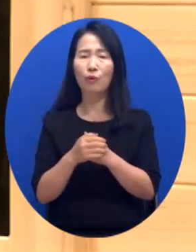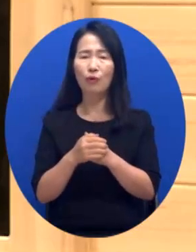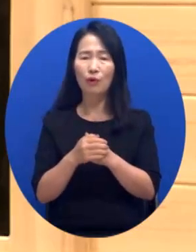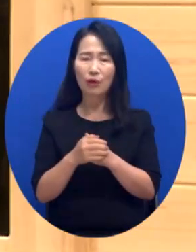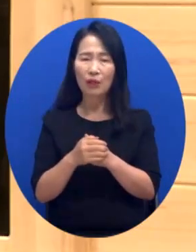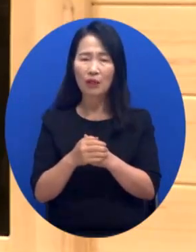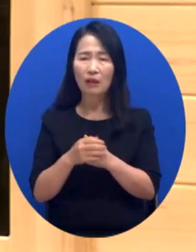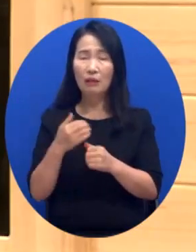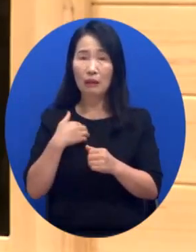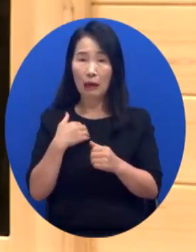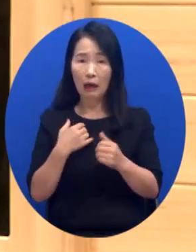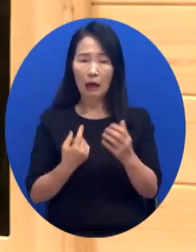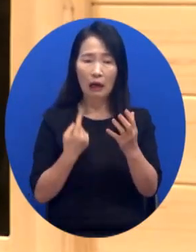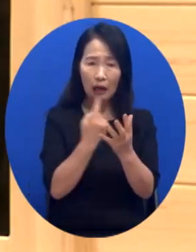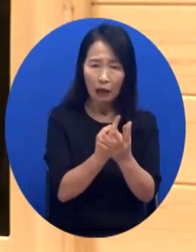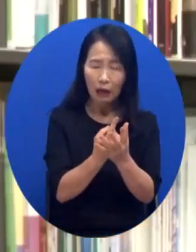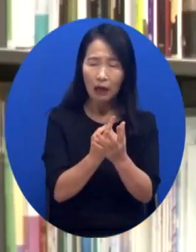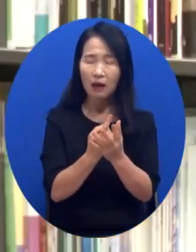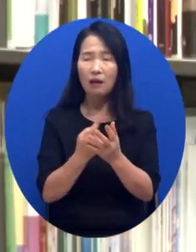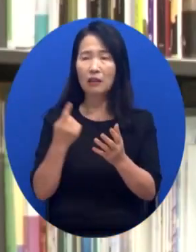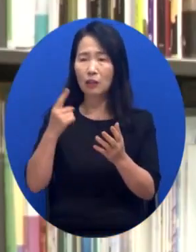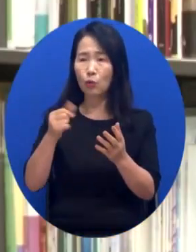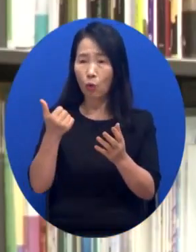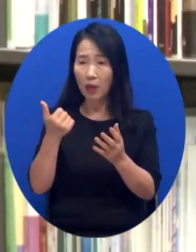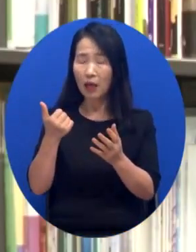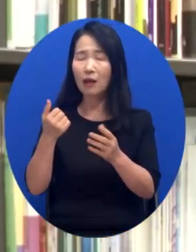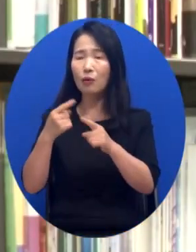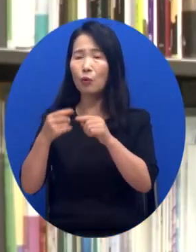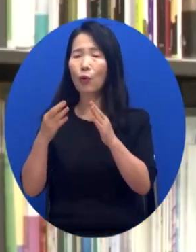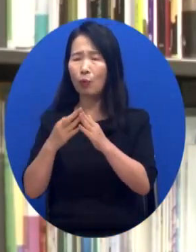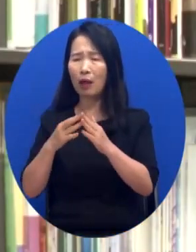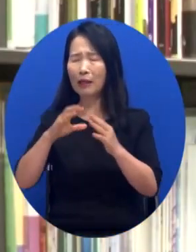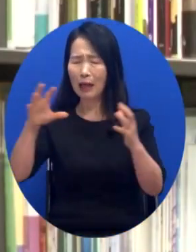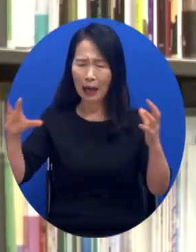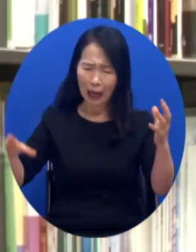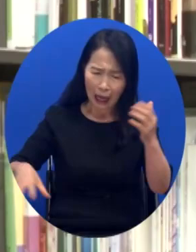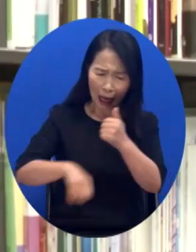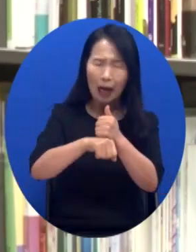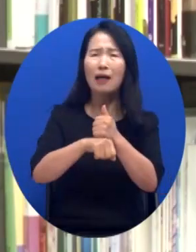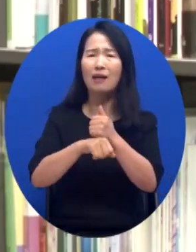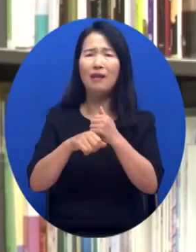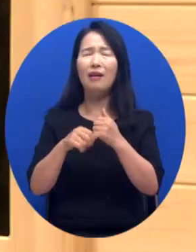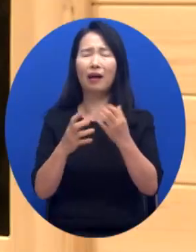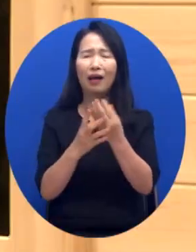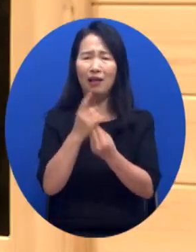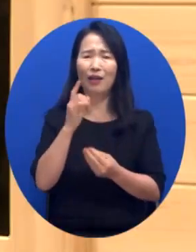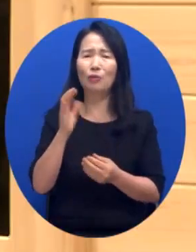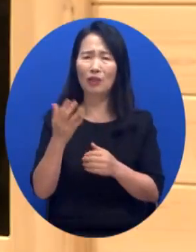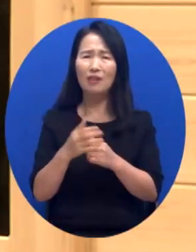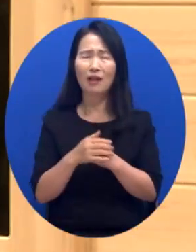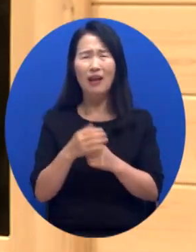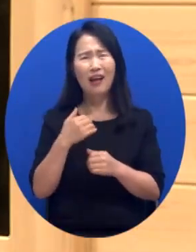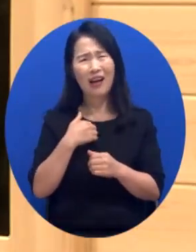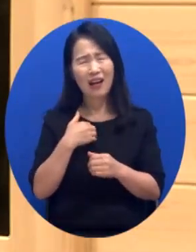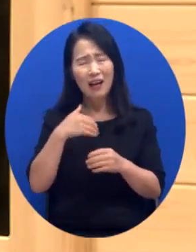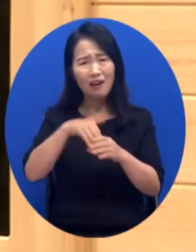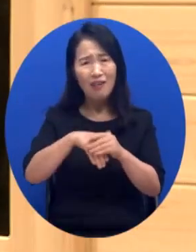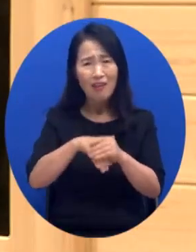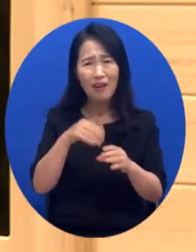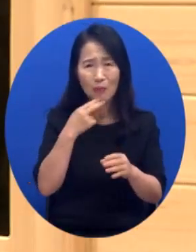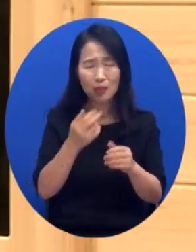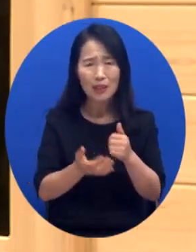중부권의 1500교회가 다 같이 따라왔습니다. 사실 웃기는 일이죠. 제가 어떻게 선거 없이 투표